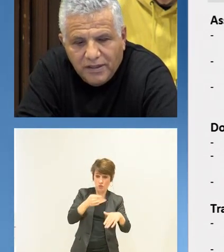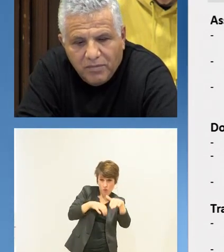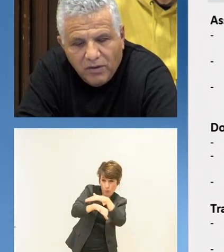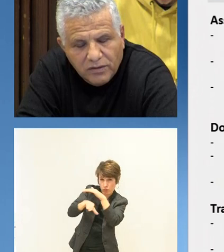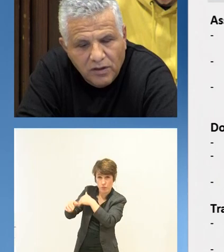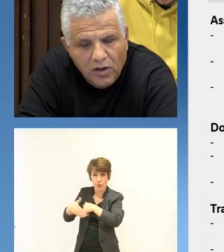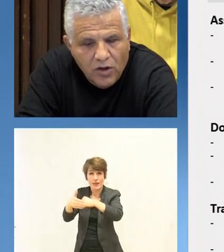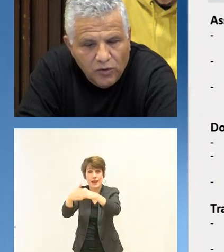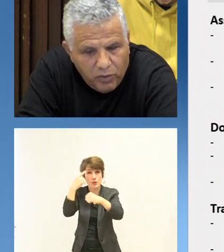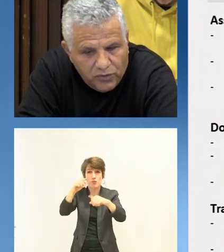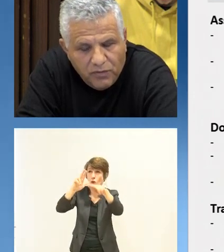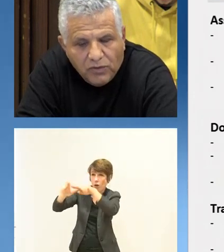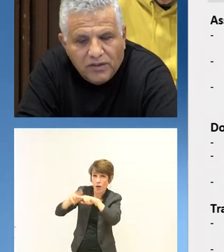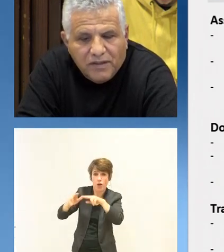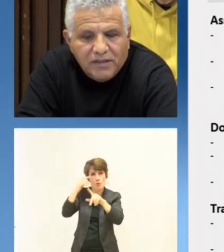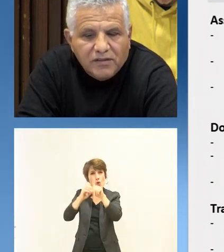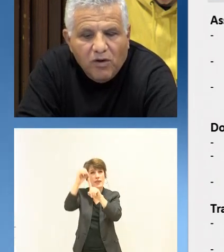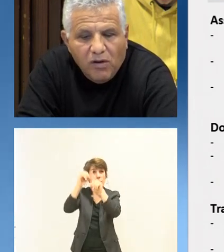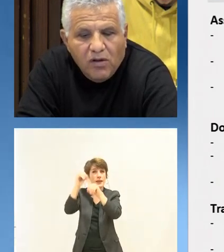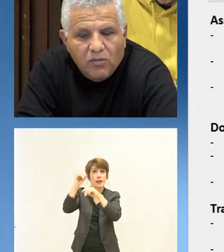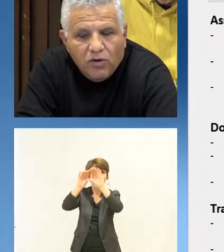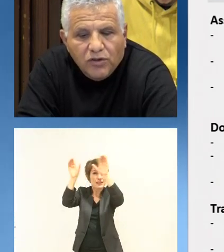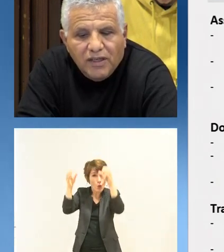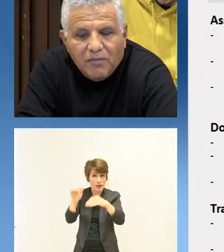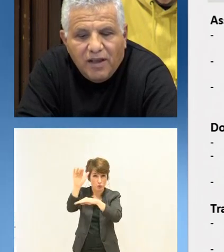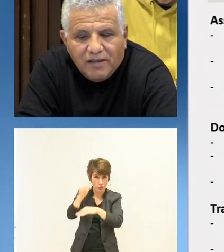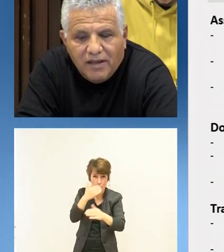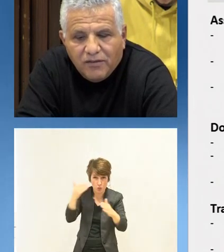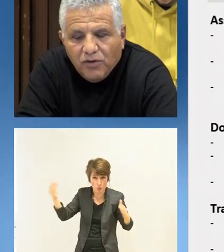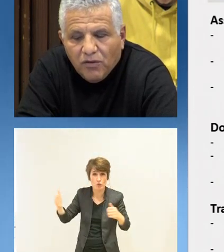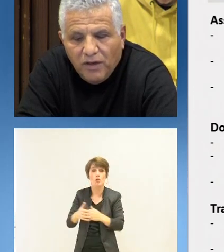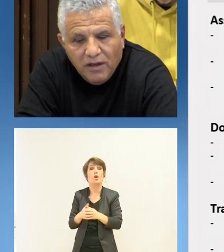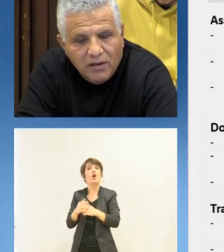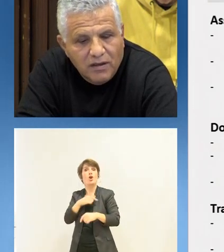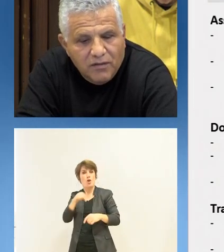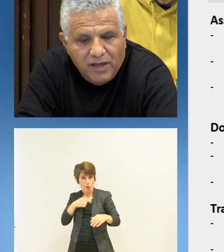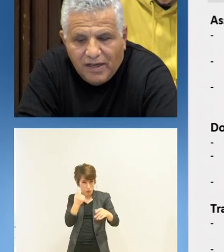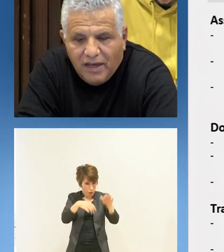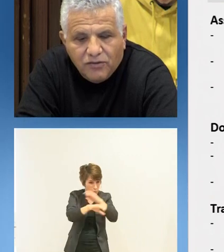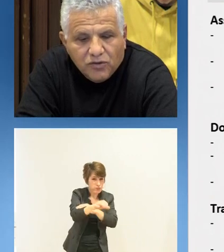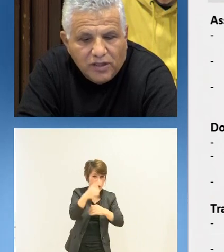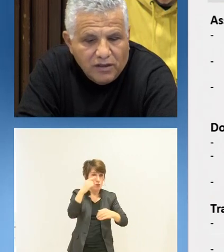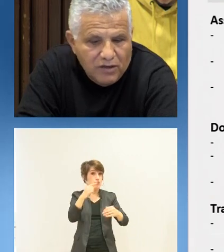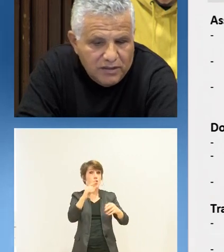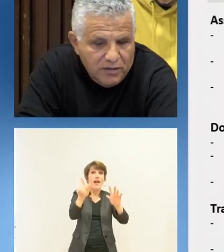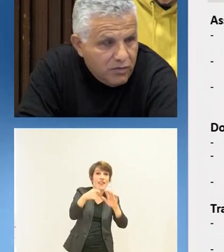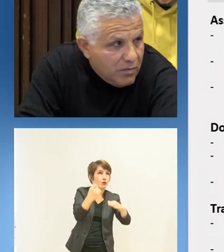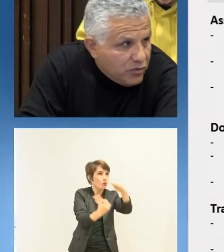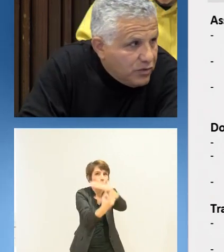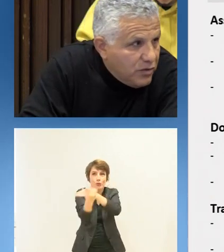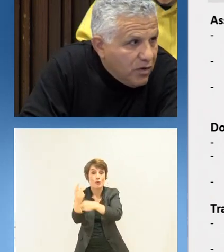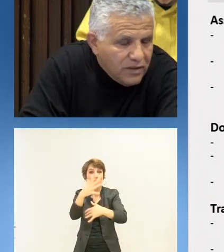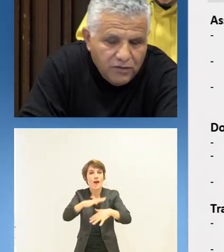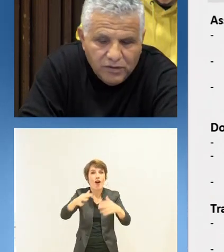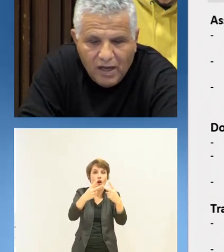réduire les dépenses nous poursuivrons nos investissements pour redonner de la place à la nature en ville via la création de jardins collectifs ou la